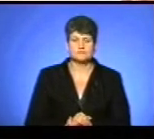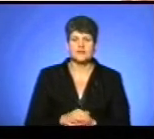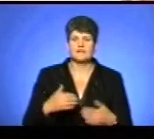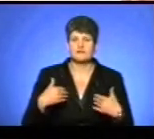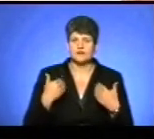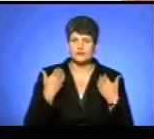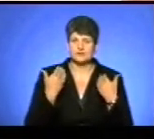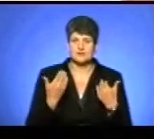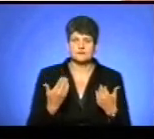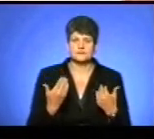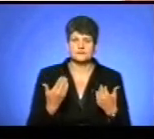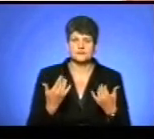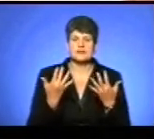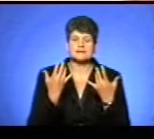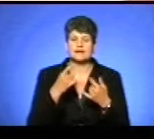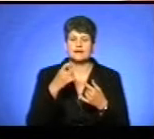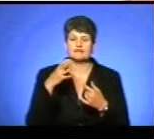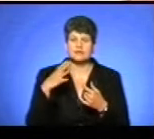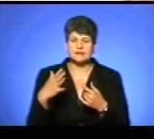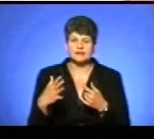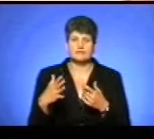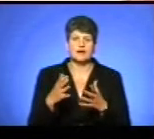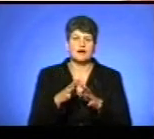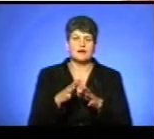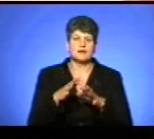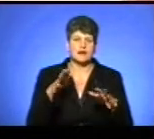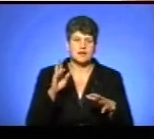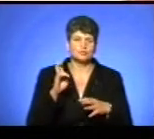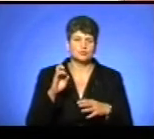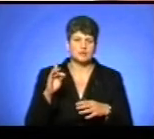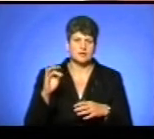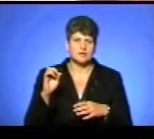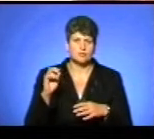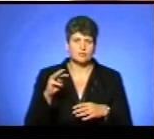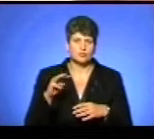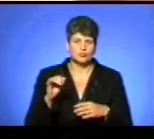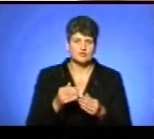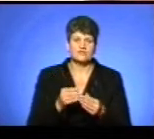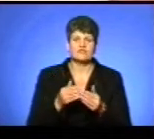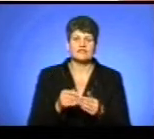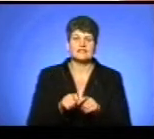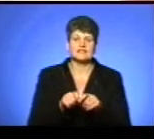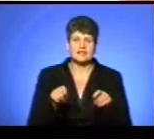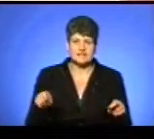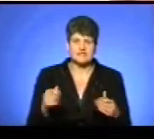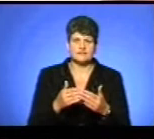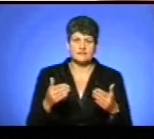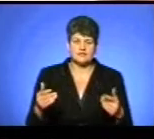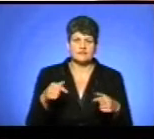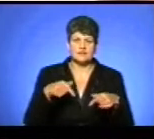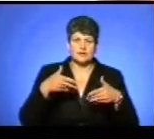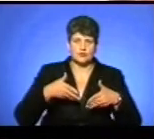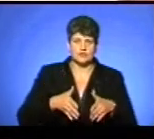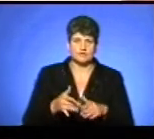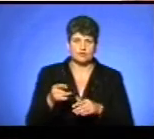Вітаю вас! За кілька хвилин в галереї «Бункермуз» відкриється виставка Богдана Кухарського. Так. Він наш земляк, народився в